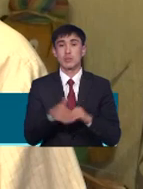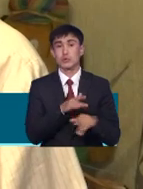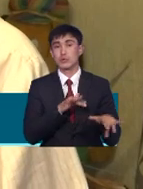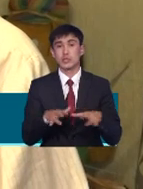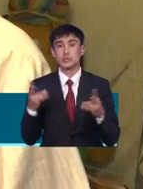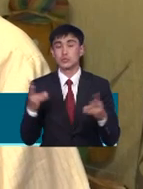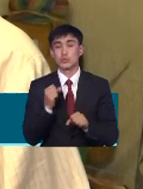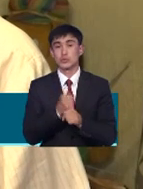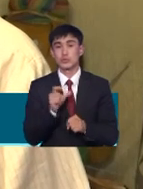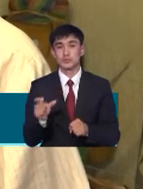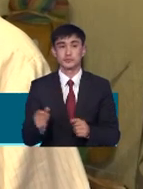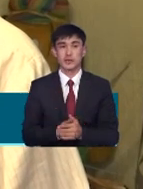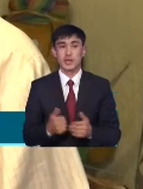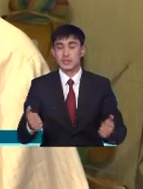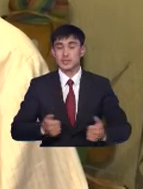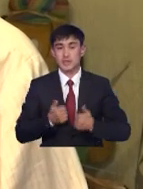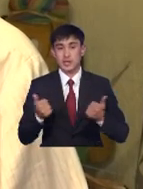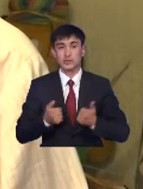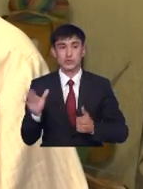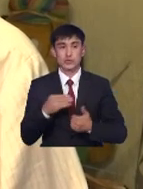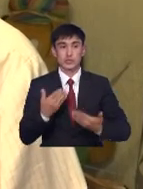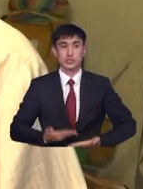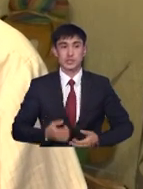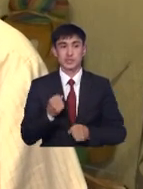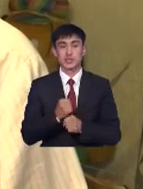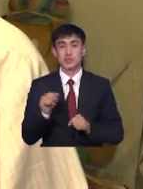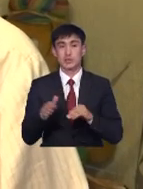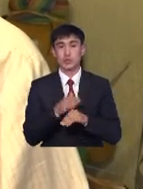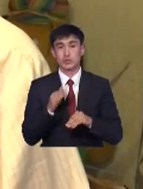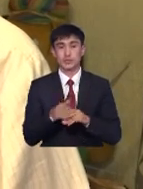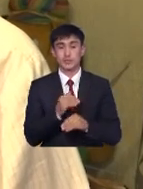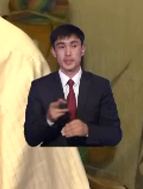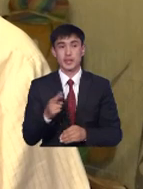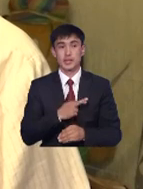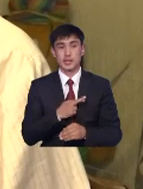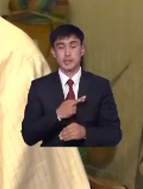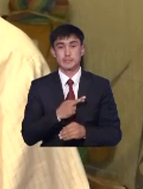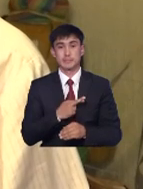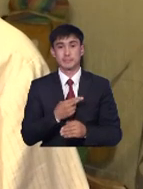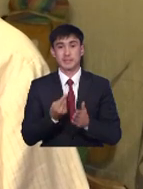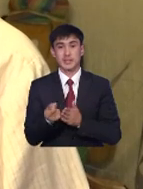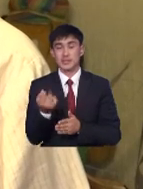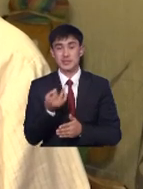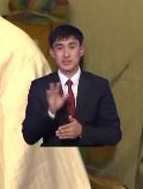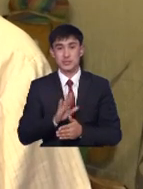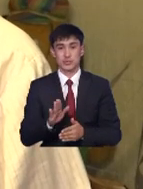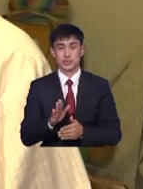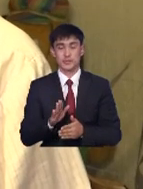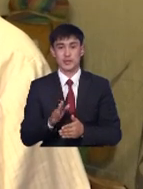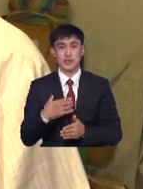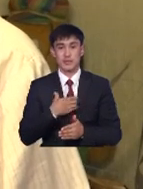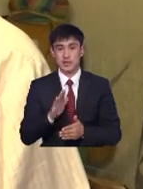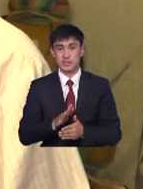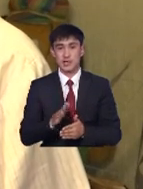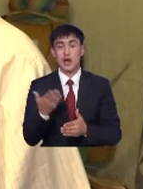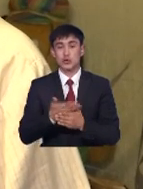людям я стараюсь это всю жизнь делать добро я меня деньги не интересуют но я